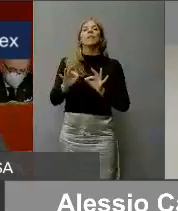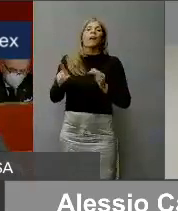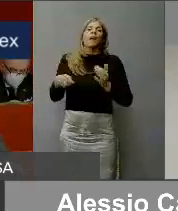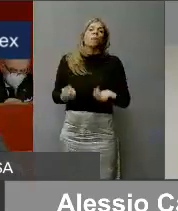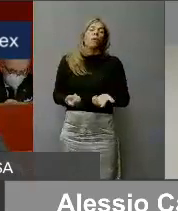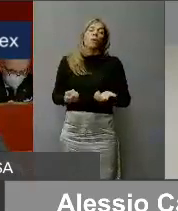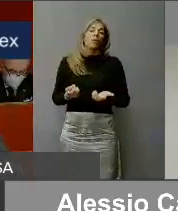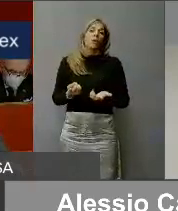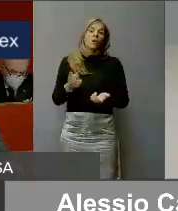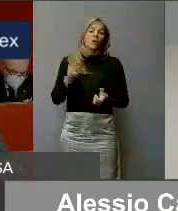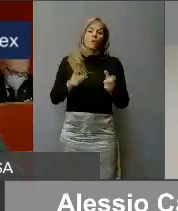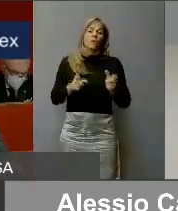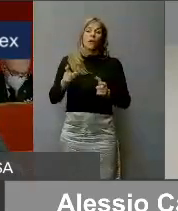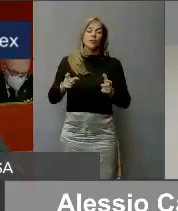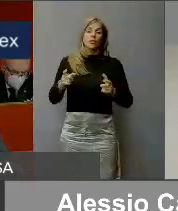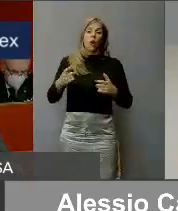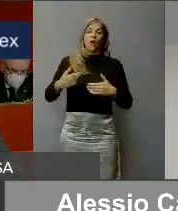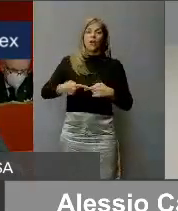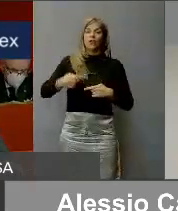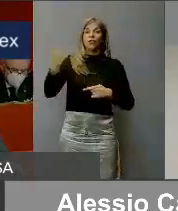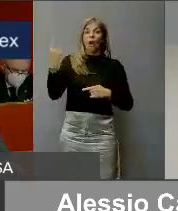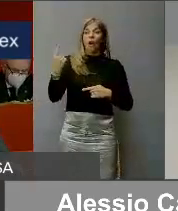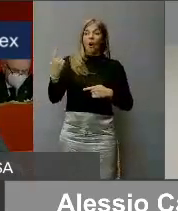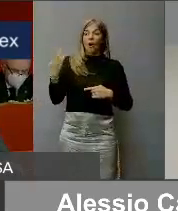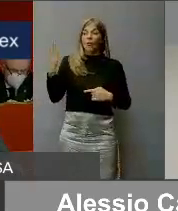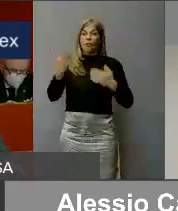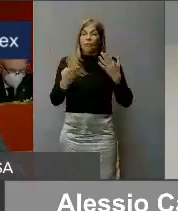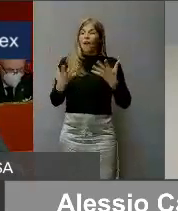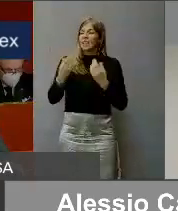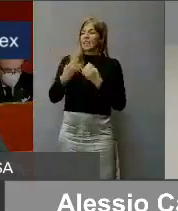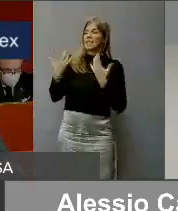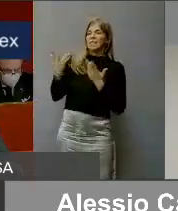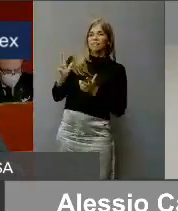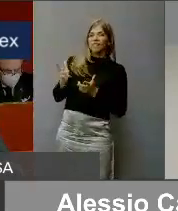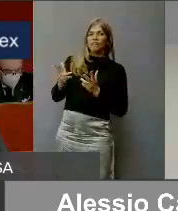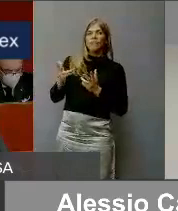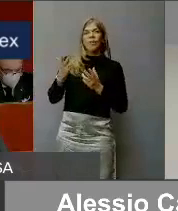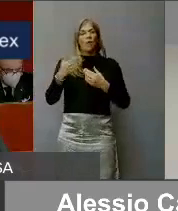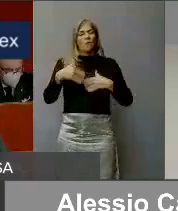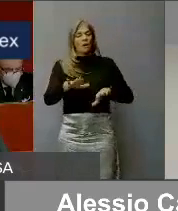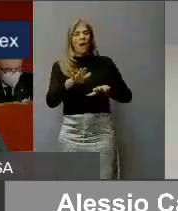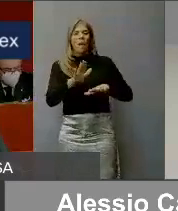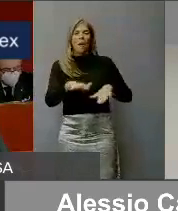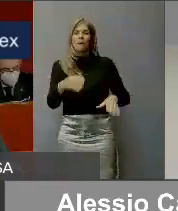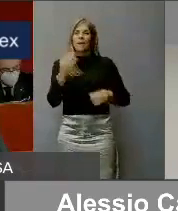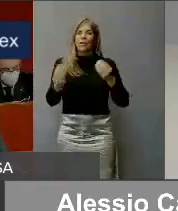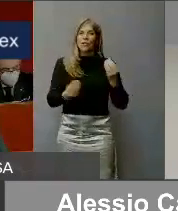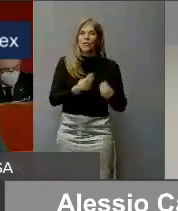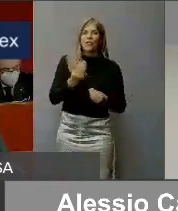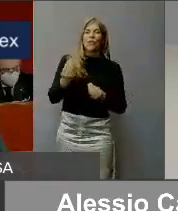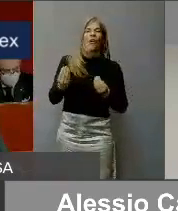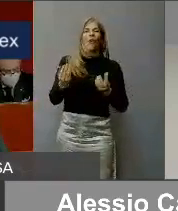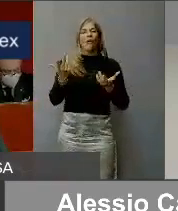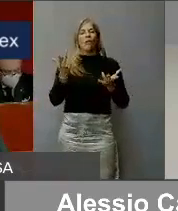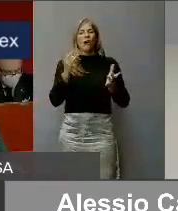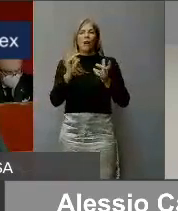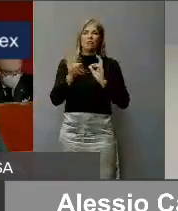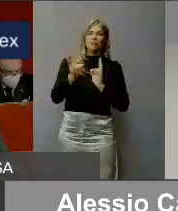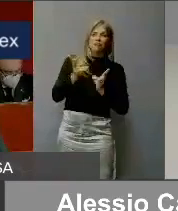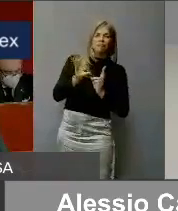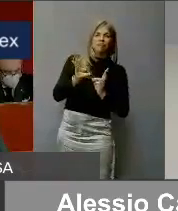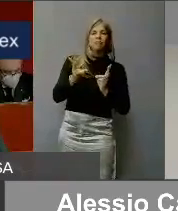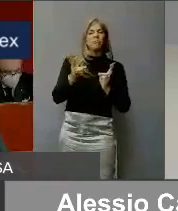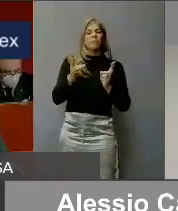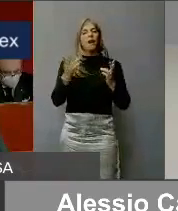persone che durante la giornata gradiscono stare insieme e far peggiore da giocare i bambini dare a guardarsi